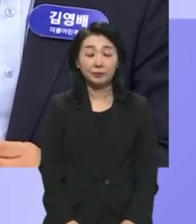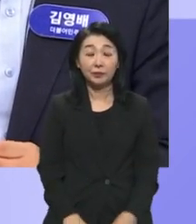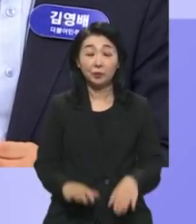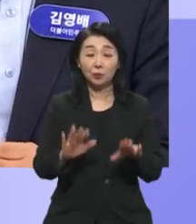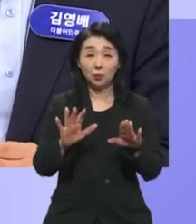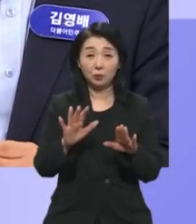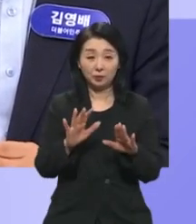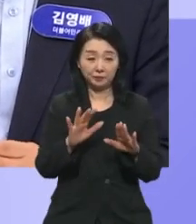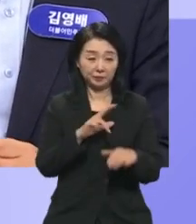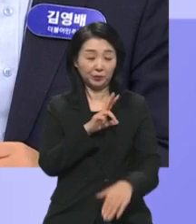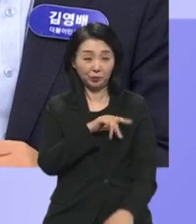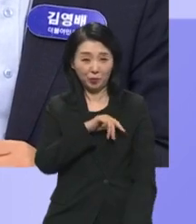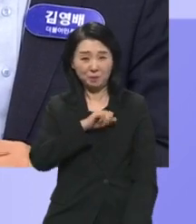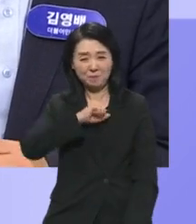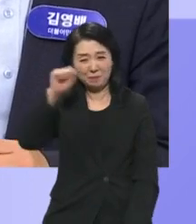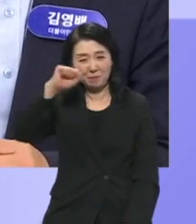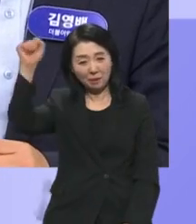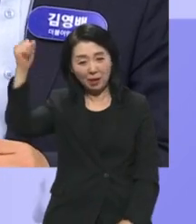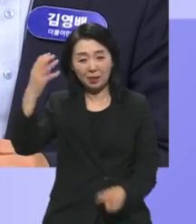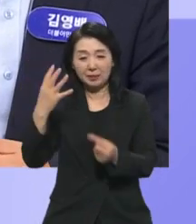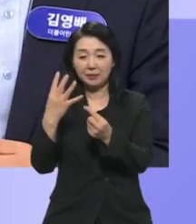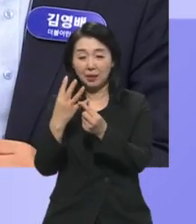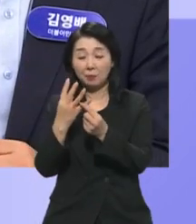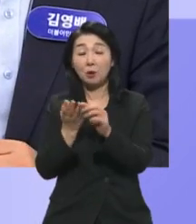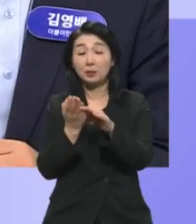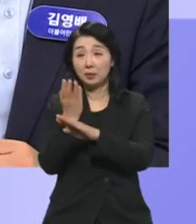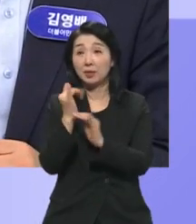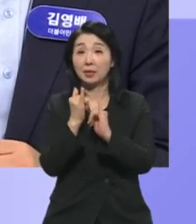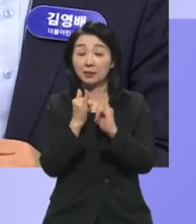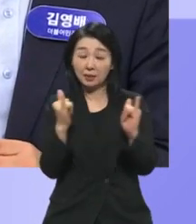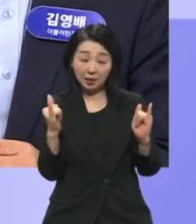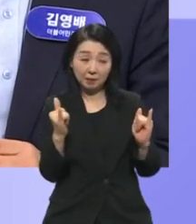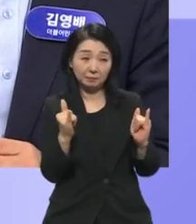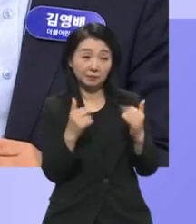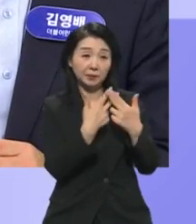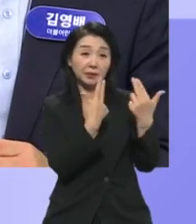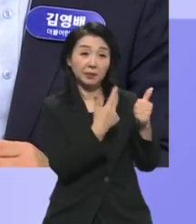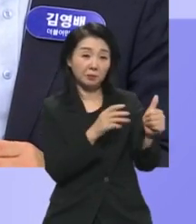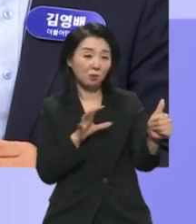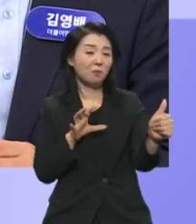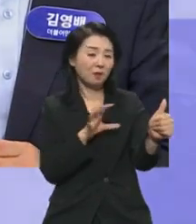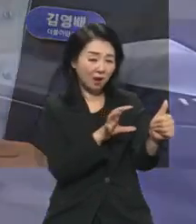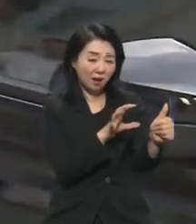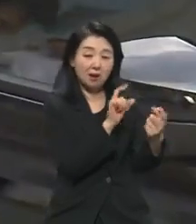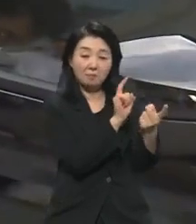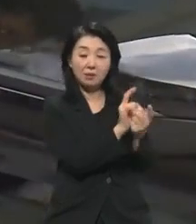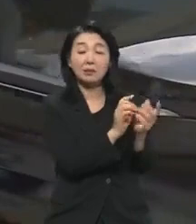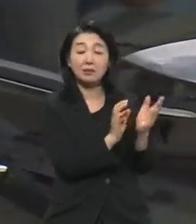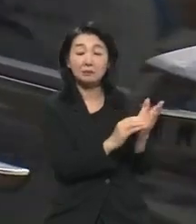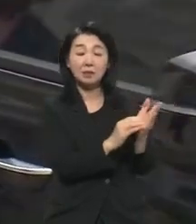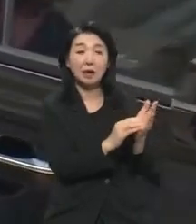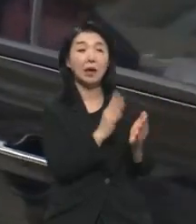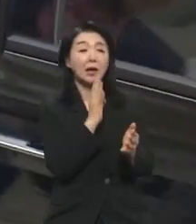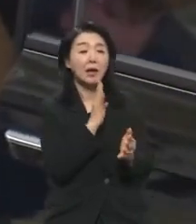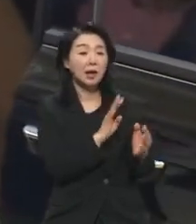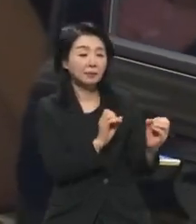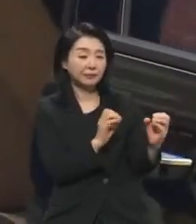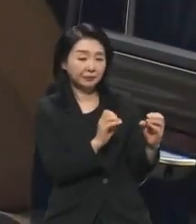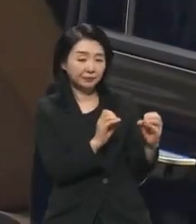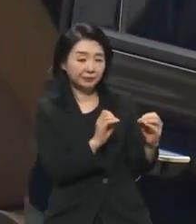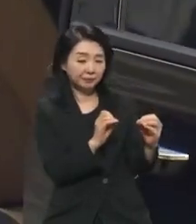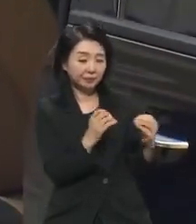중지는 또 왔고 어제는 이낙연 전 대표가 또 이재명 대표 농성장 단식 현장을 찾아서 한 4분 정도 머무르면서